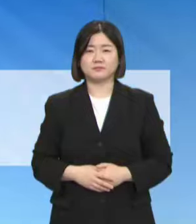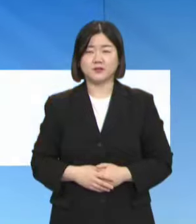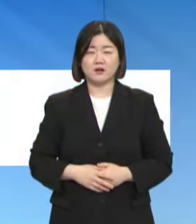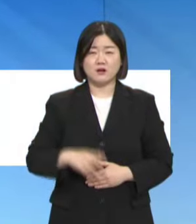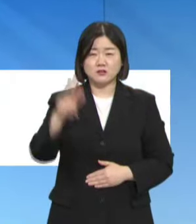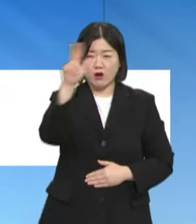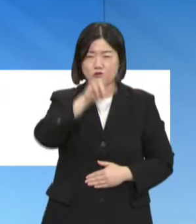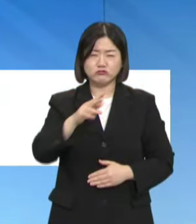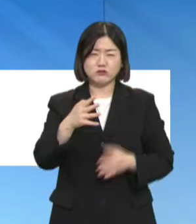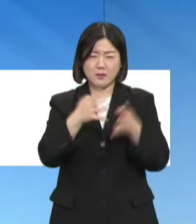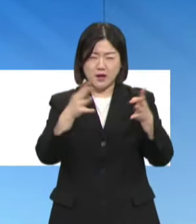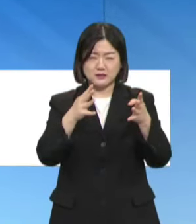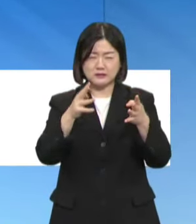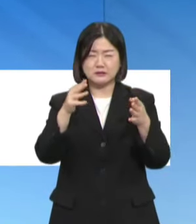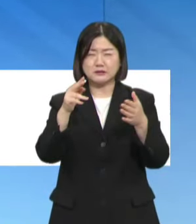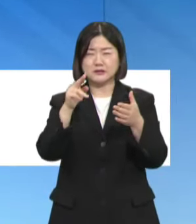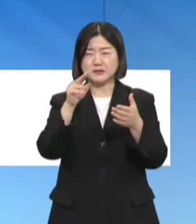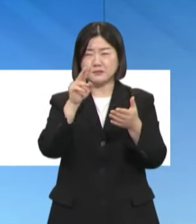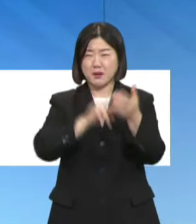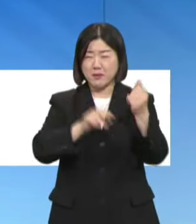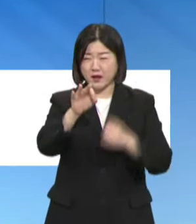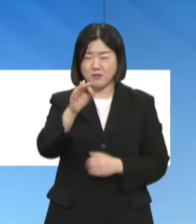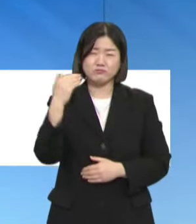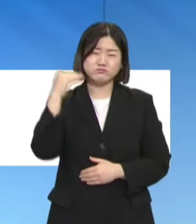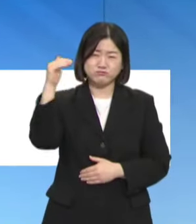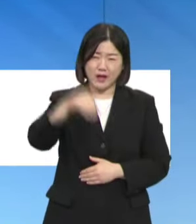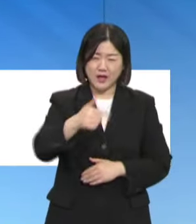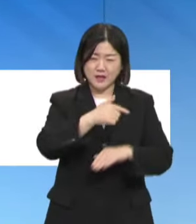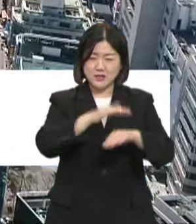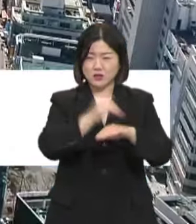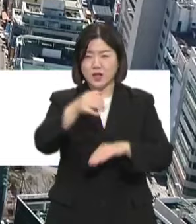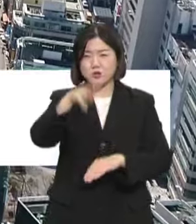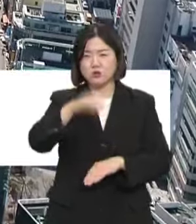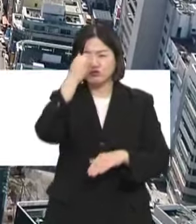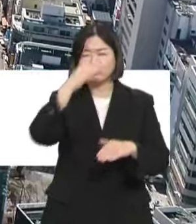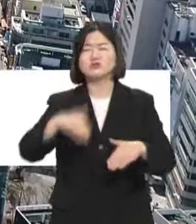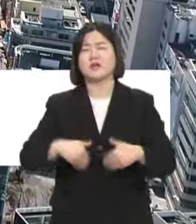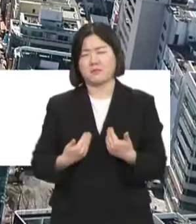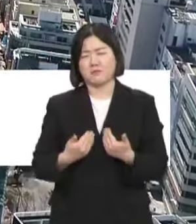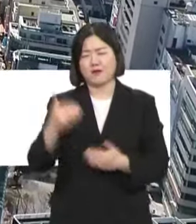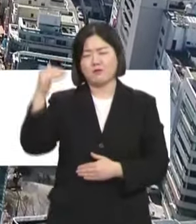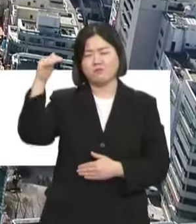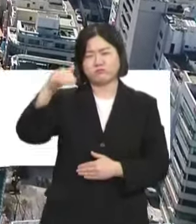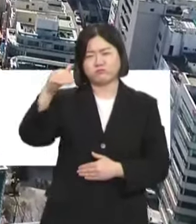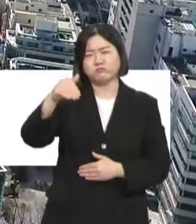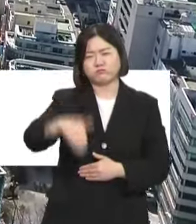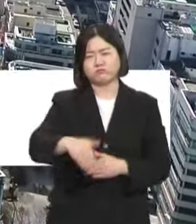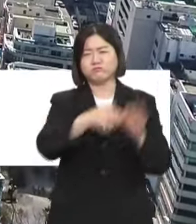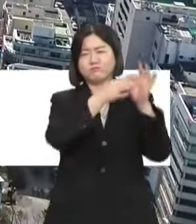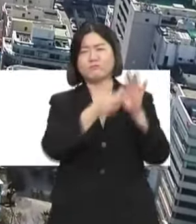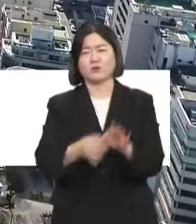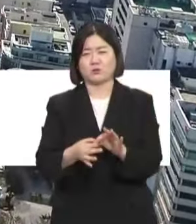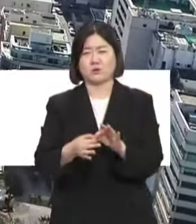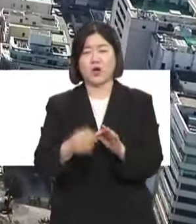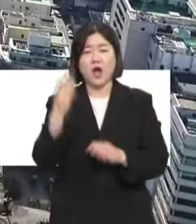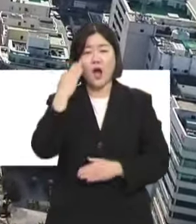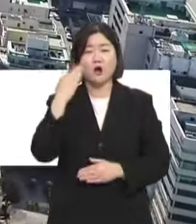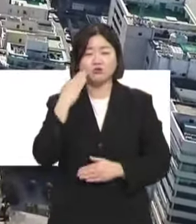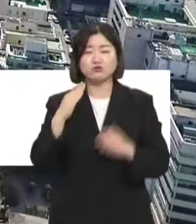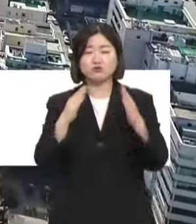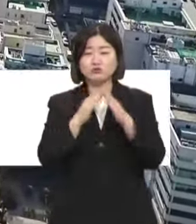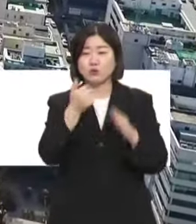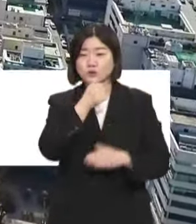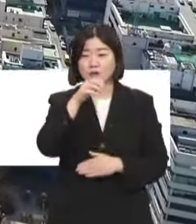전국적으로 아파트 매매가 하락이 지속되는 가운데 대전을 비롯한 세종과 충남도 하락세가 이어졌습니다 한국